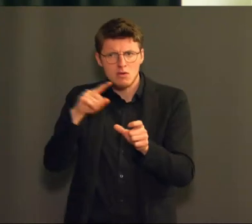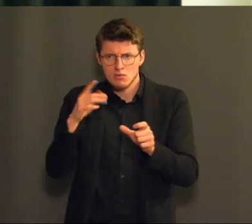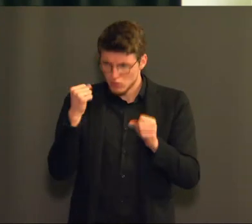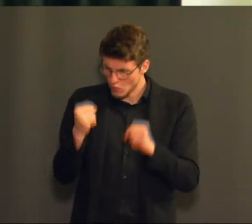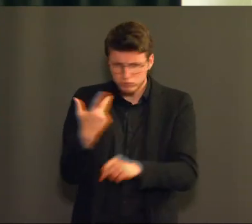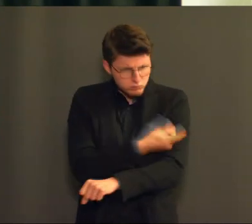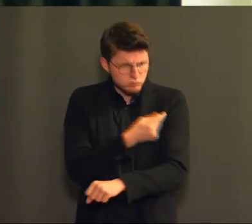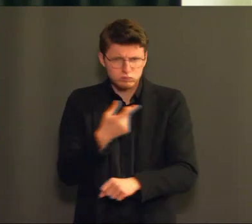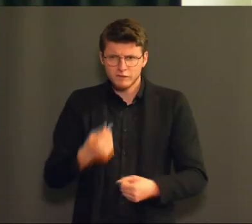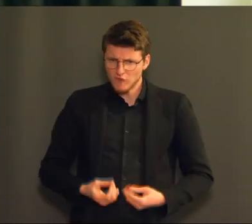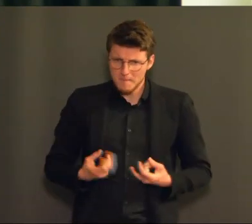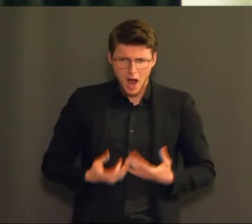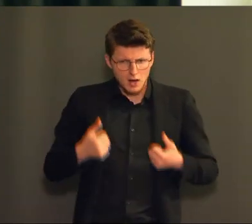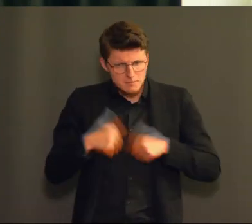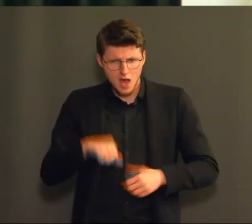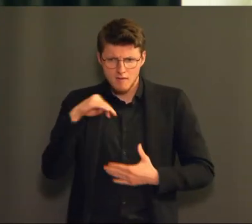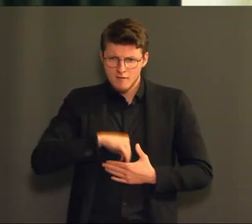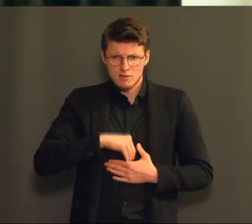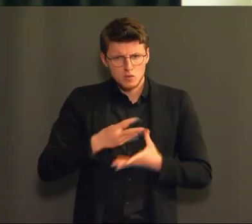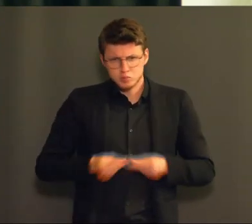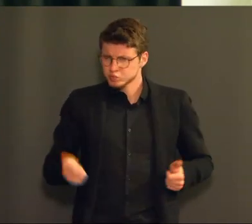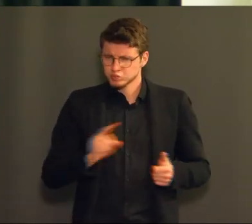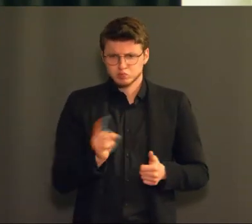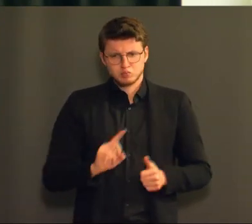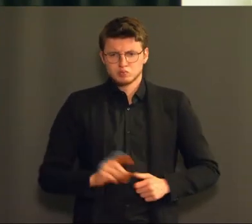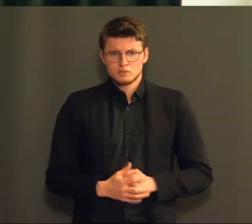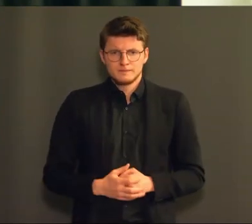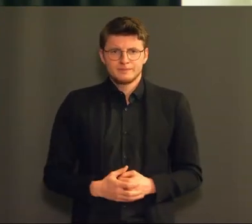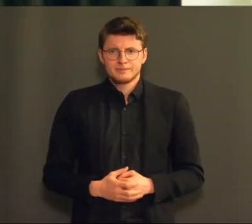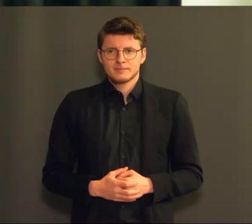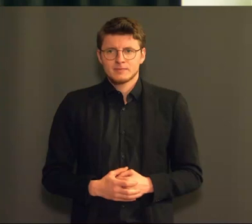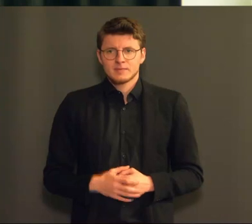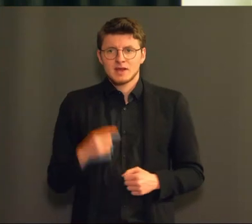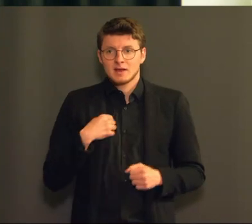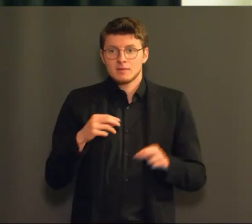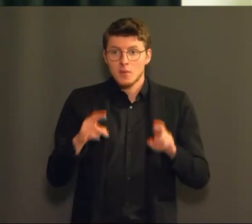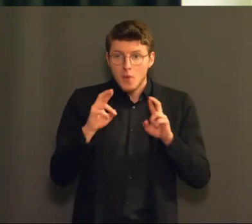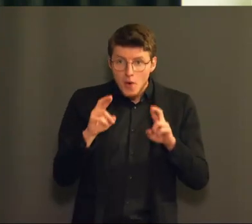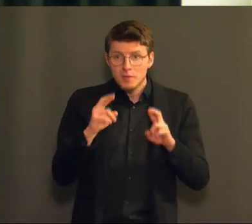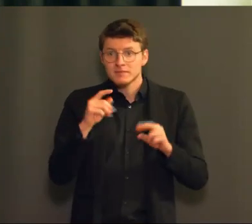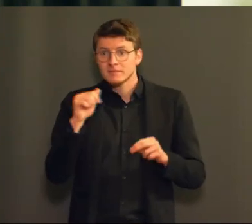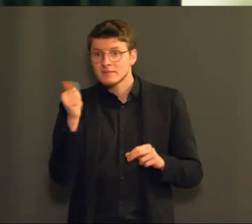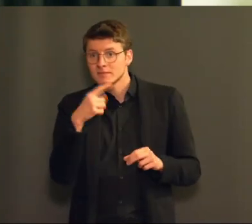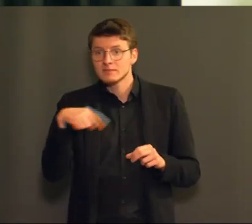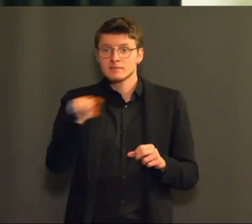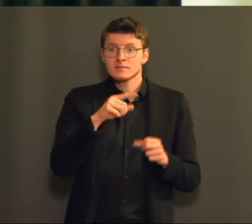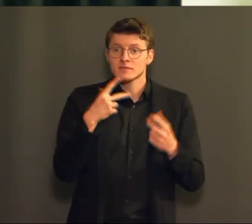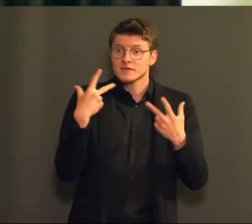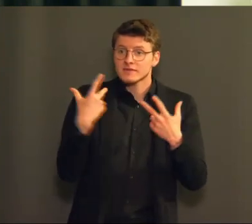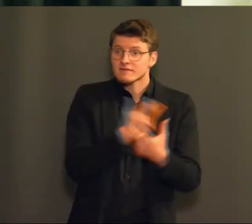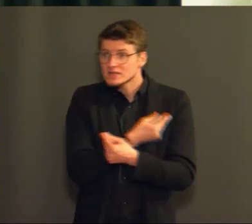We wensen jullie een goede vaccinatie en willen iedereen die betrokken is bij deze gigantische campagne heel veel succes